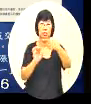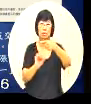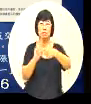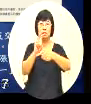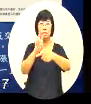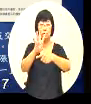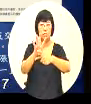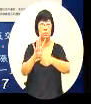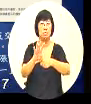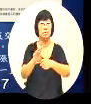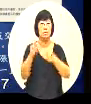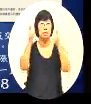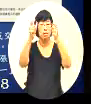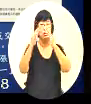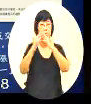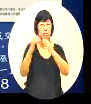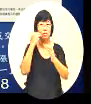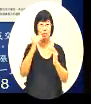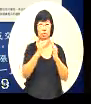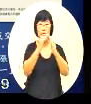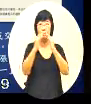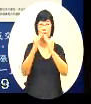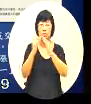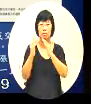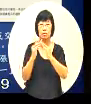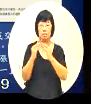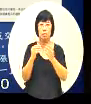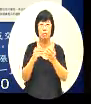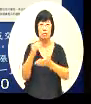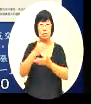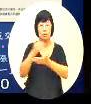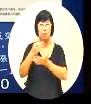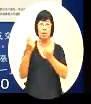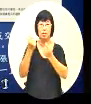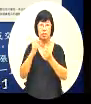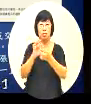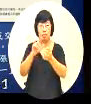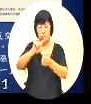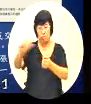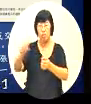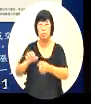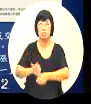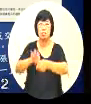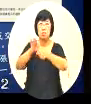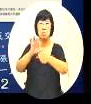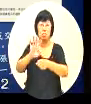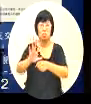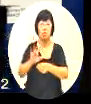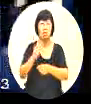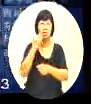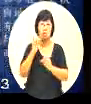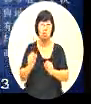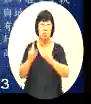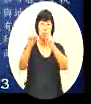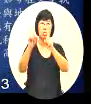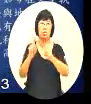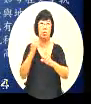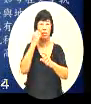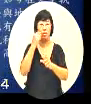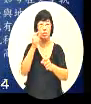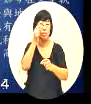那么高雄市的房价涨幅惊人，但是物价也一直上涨，那么调幅薪水根本赶不上。